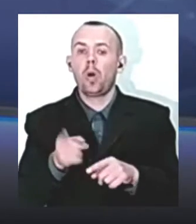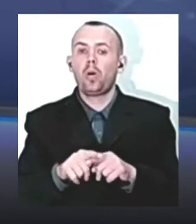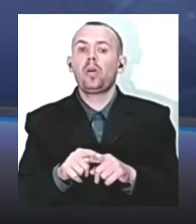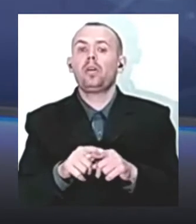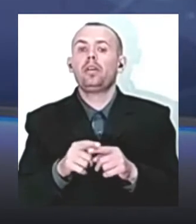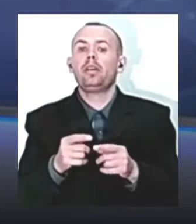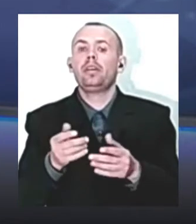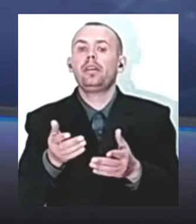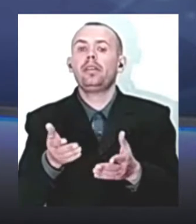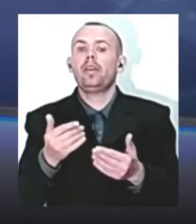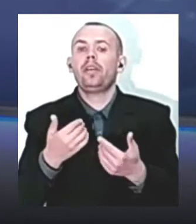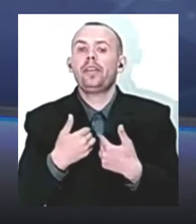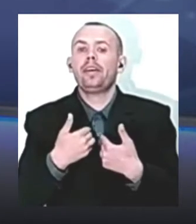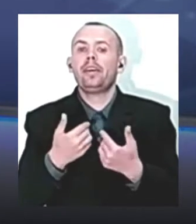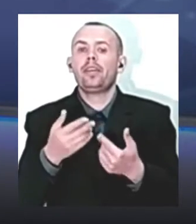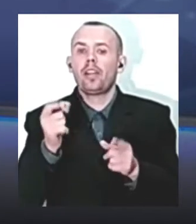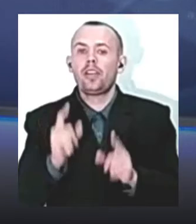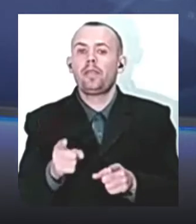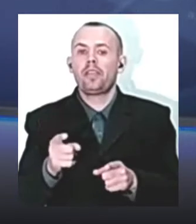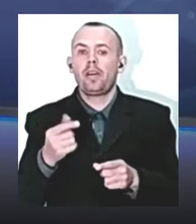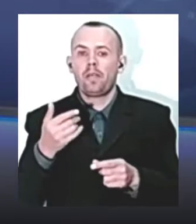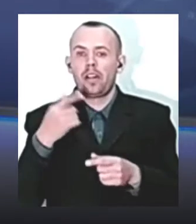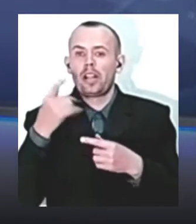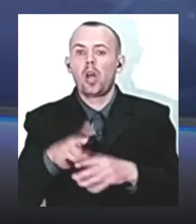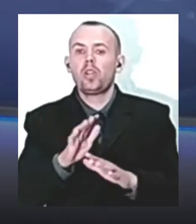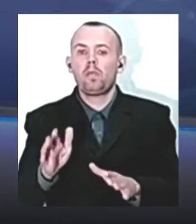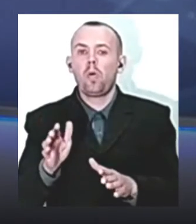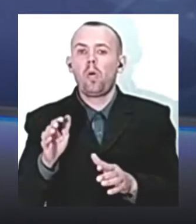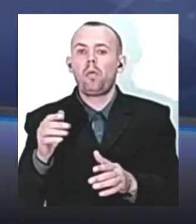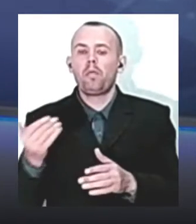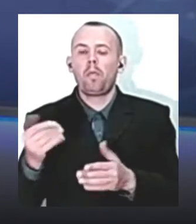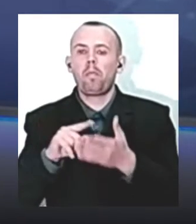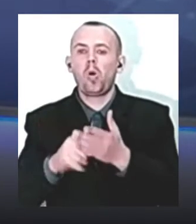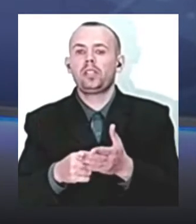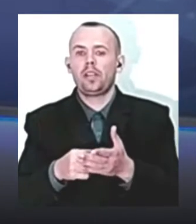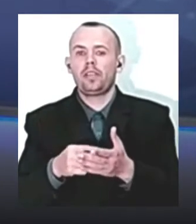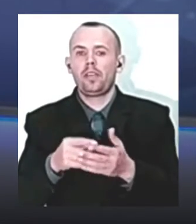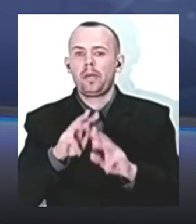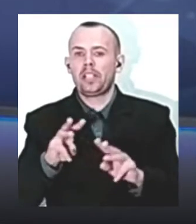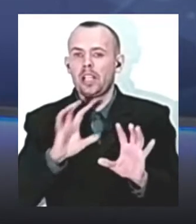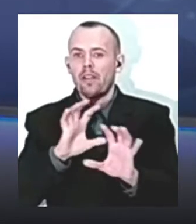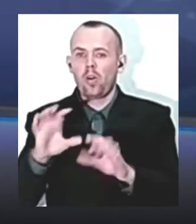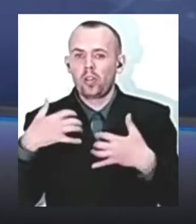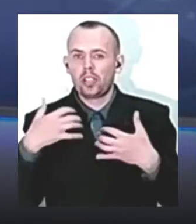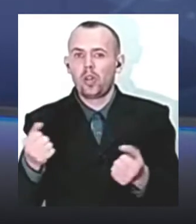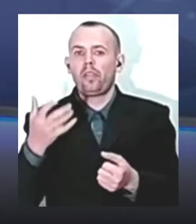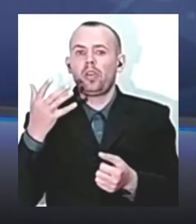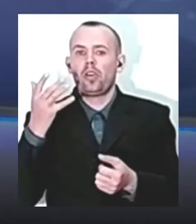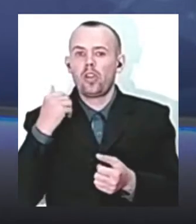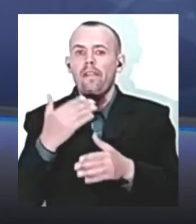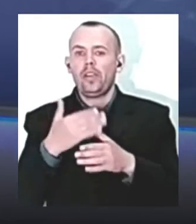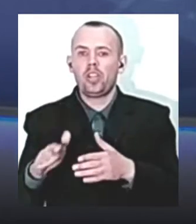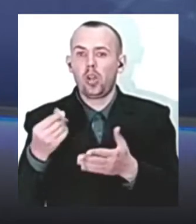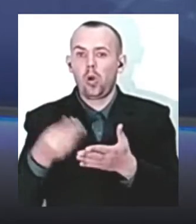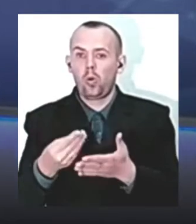я насправді не розумію позицію Міністерства охорони здоров'я, коли виділяються кошти в